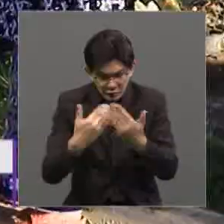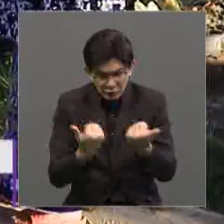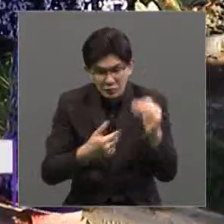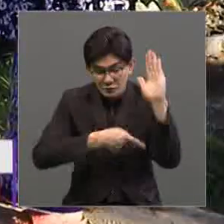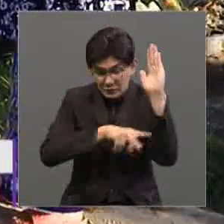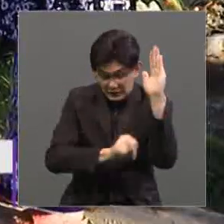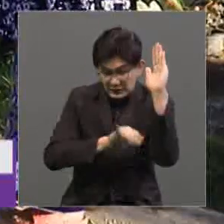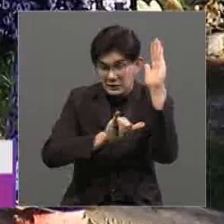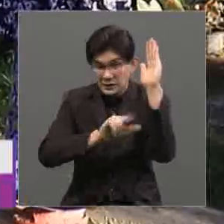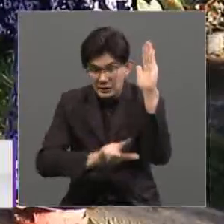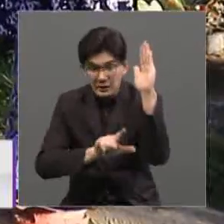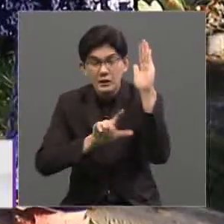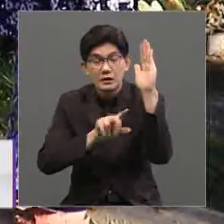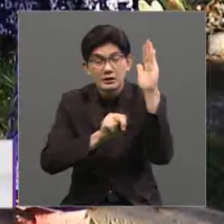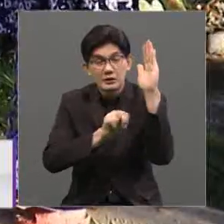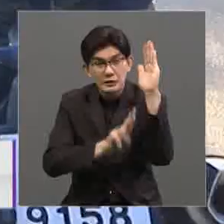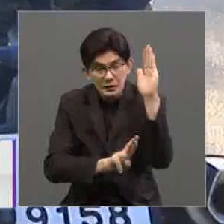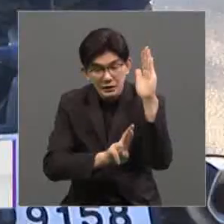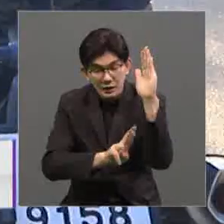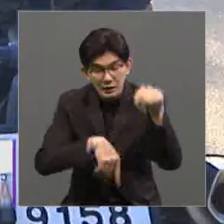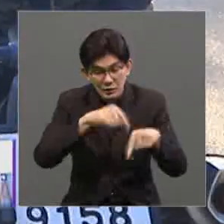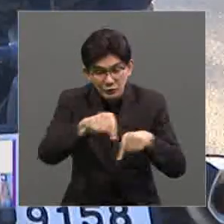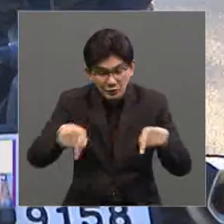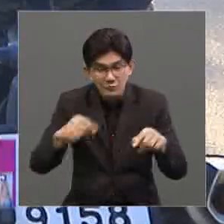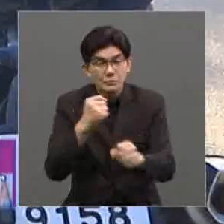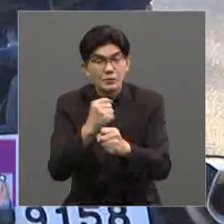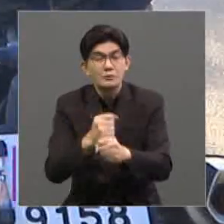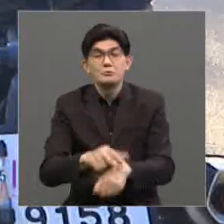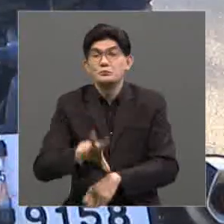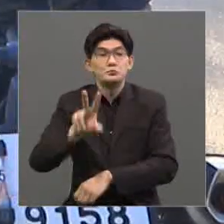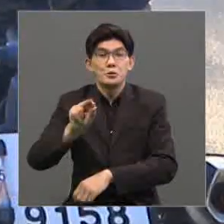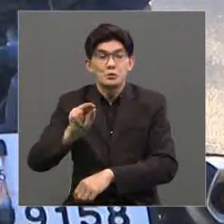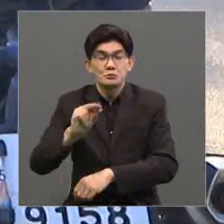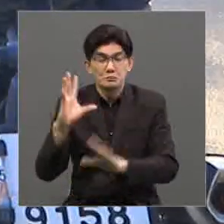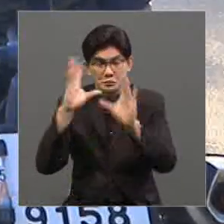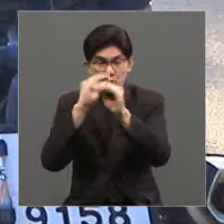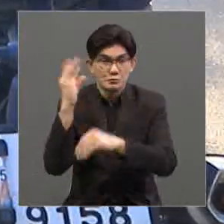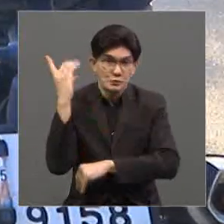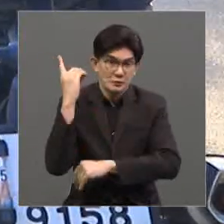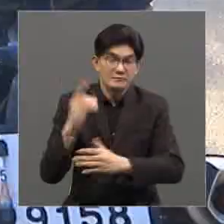ปัตตานียะลานราธิวาสมีกว่า30จุดค่ะเฉพาะเมื่อคืนที่ผ่านมาค่ะ